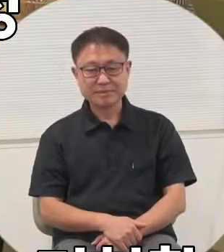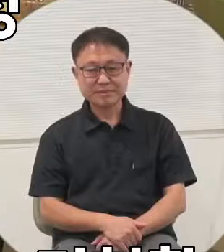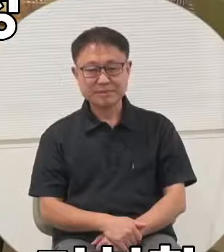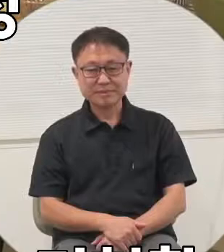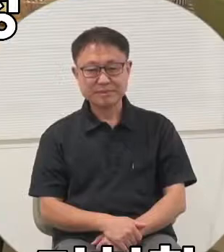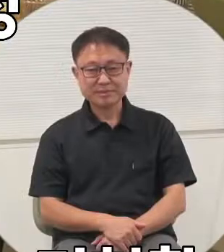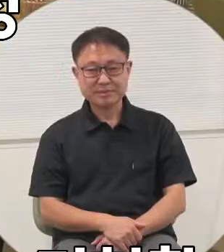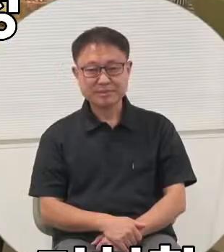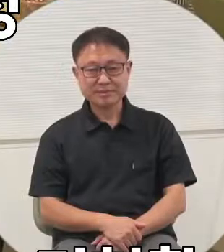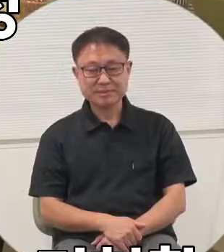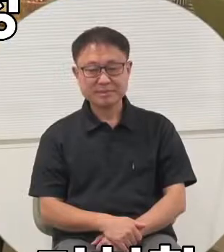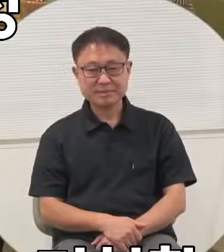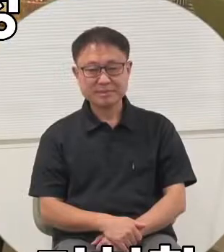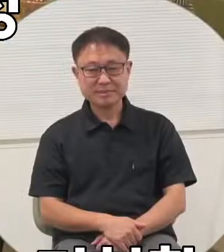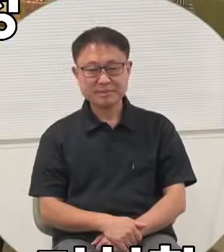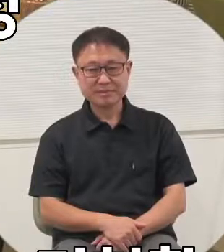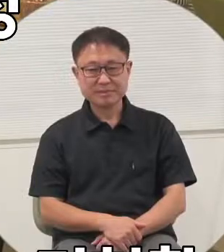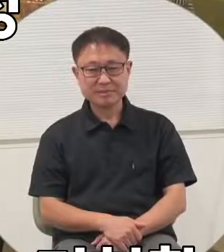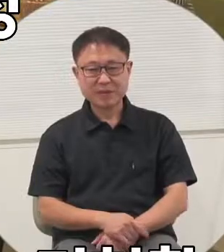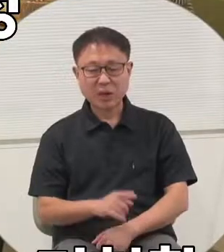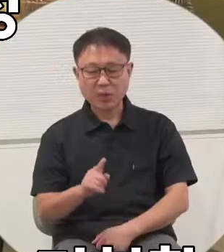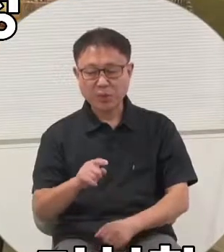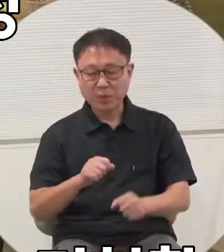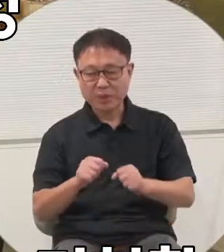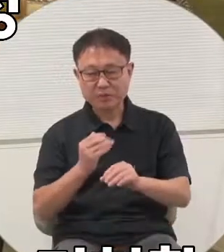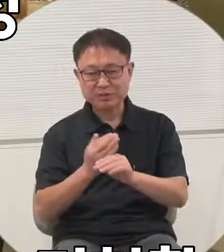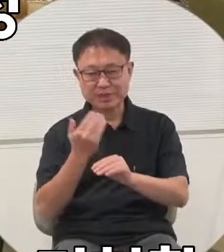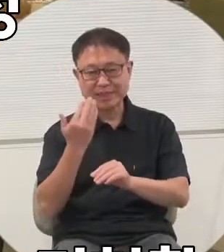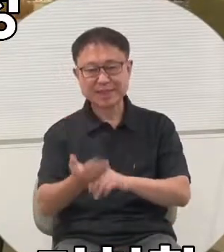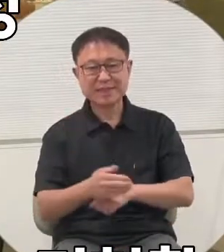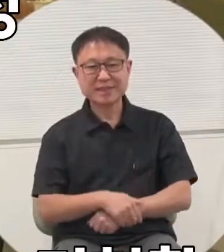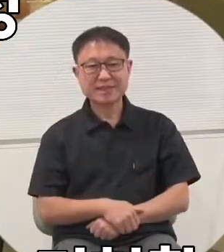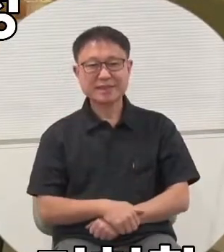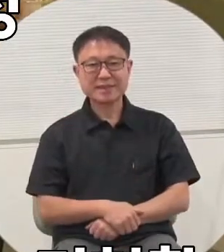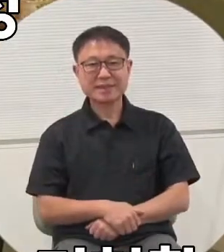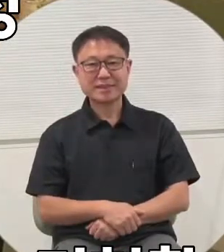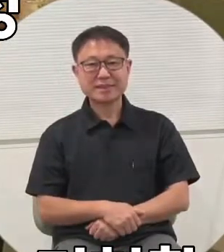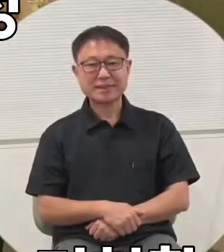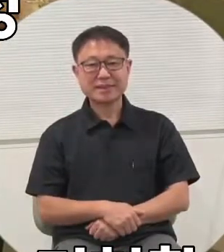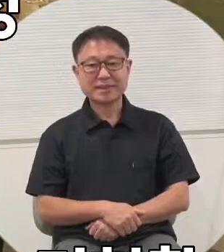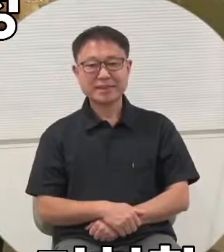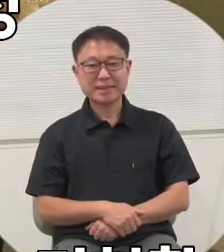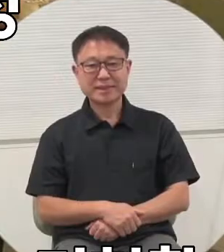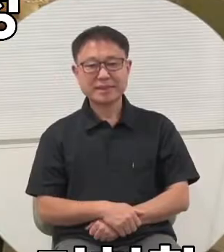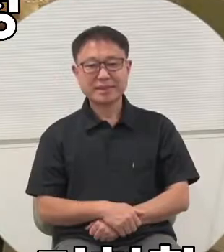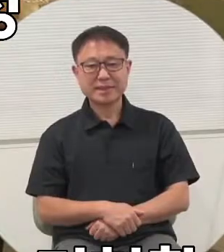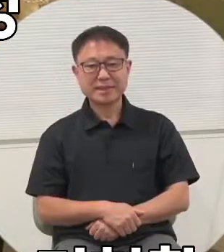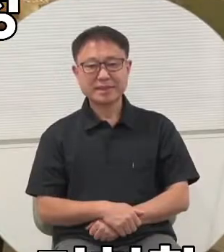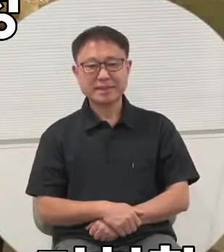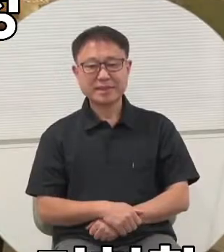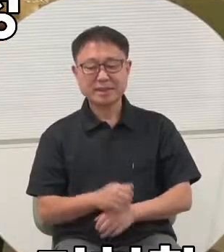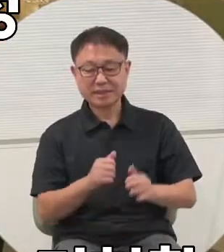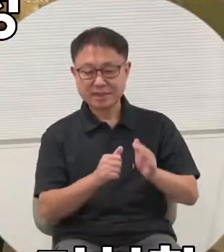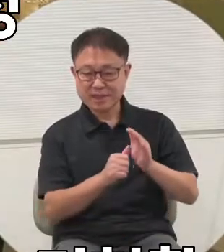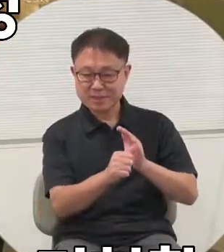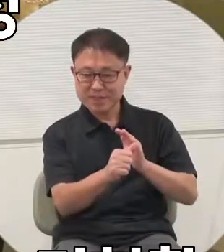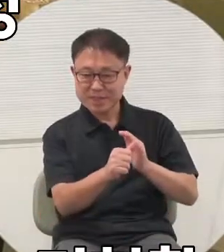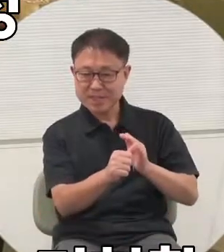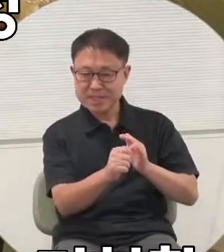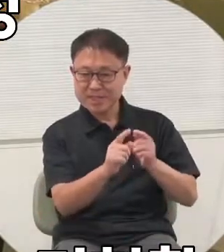강남에서 활동하고 계신데 어떤 활동하고 계신지. 지금 대표님 얘기한